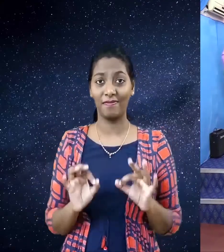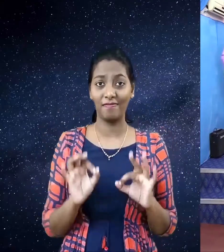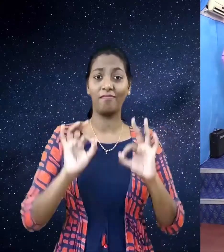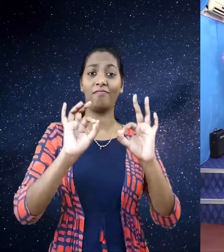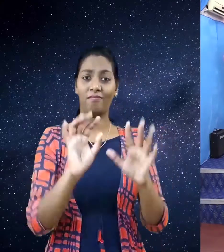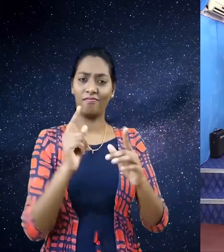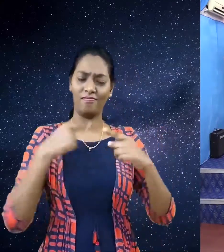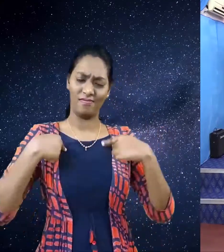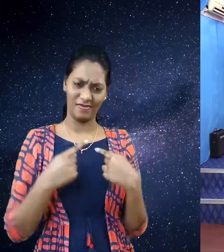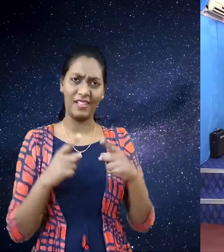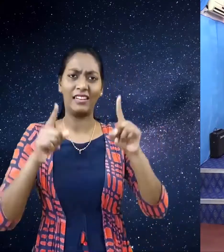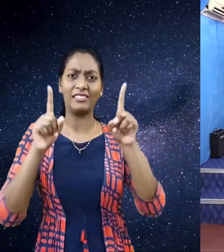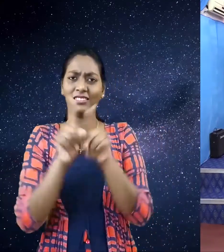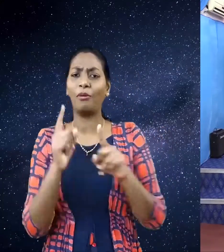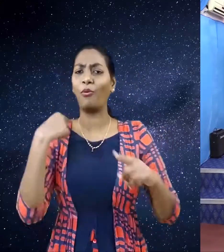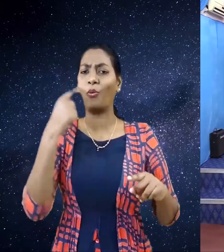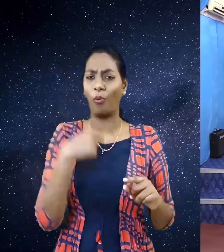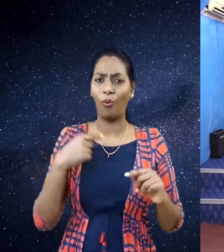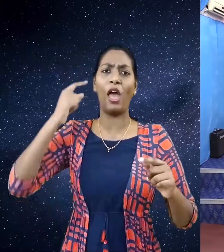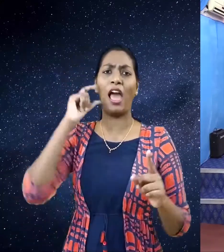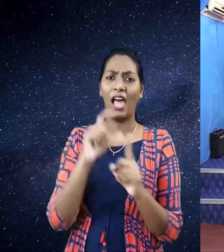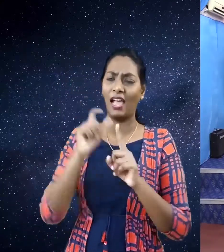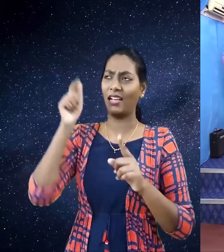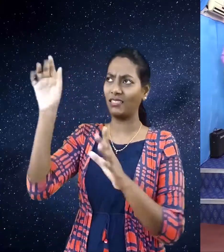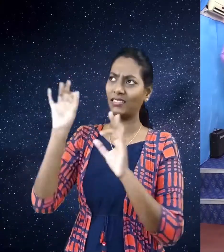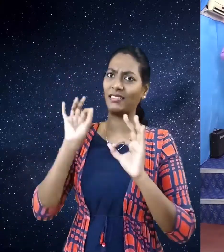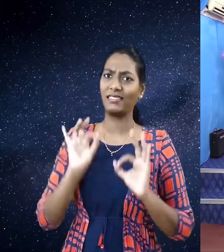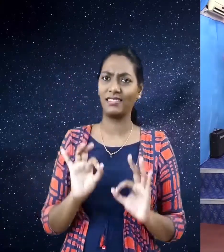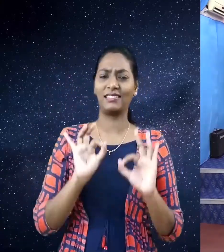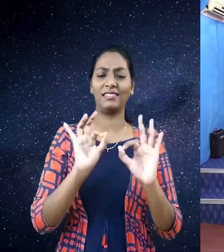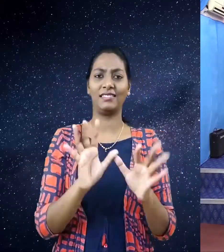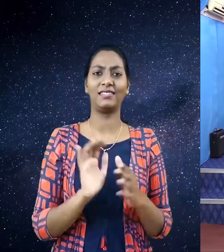मैं कौन मैं जानता